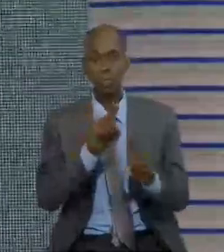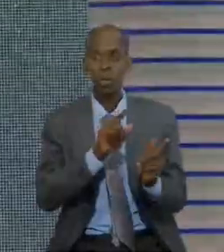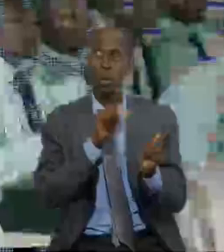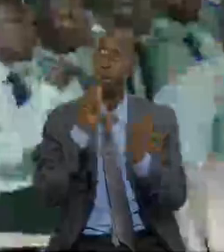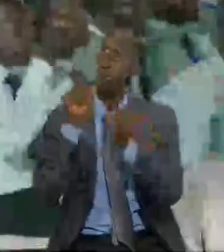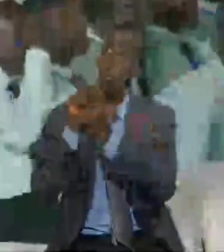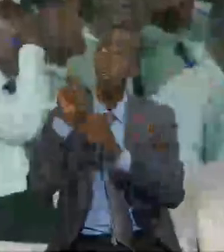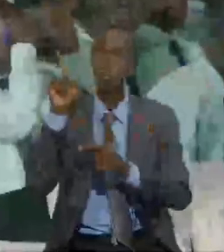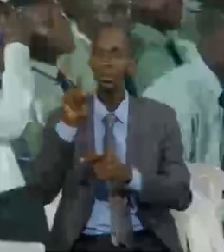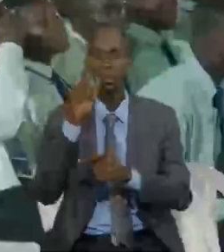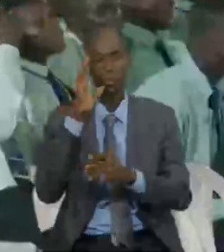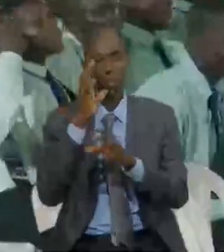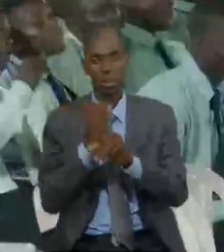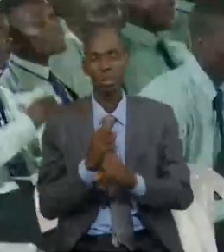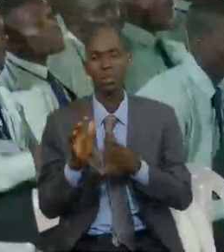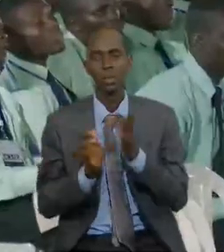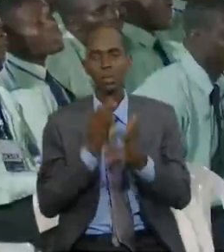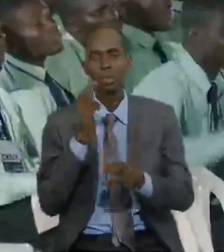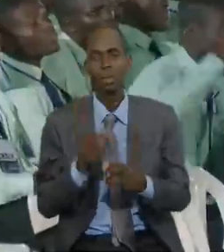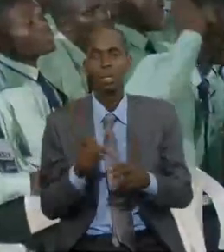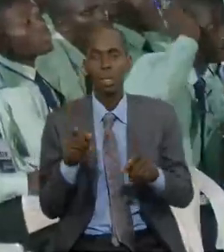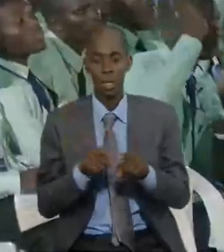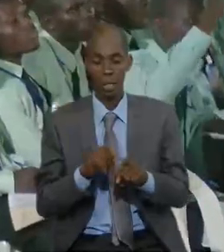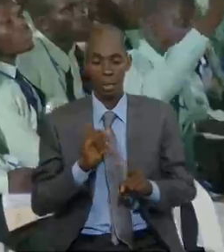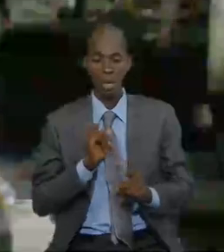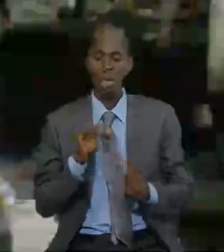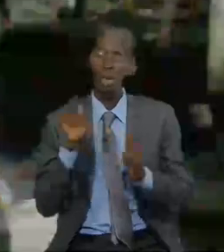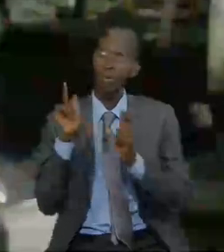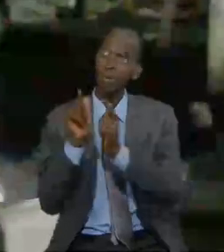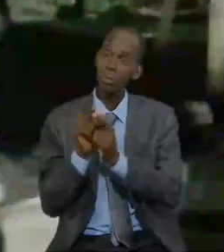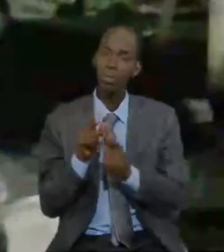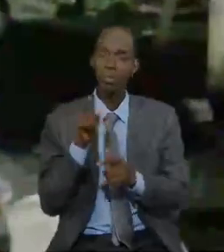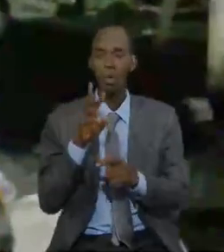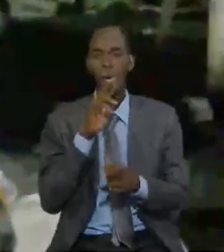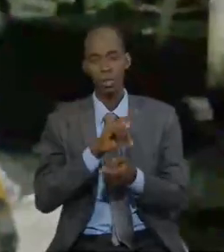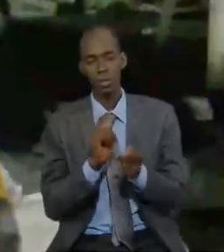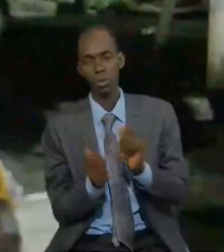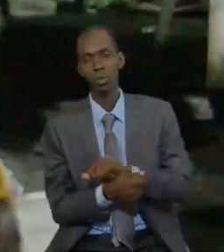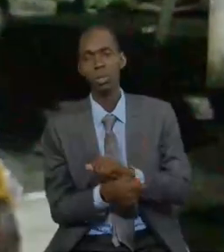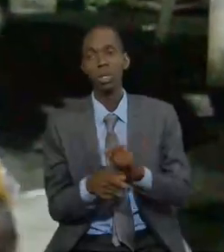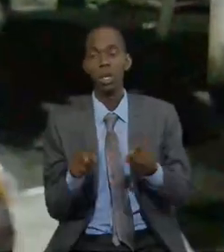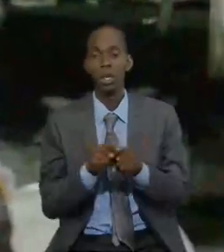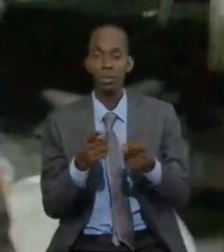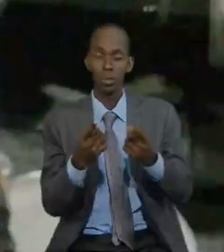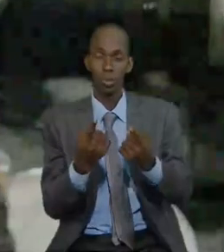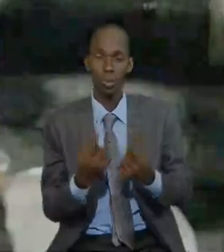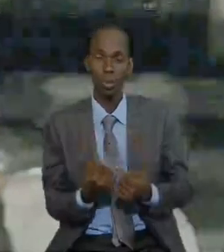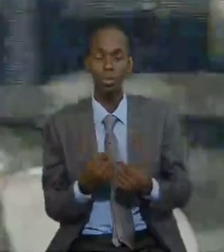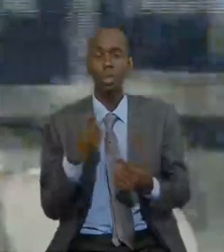tu viens tu recevras comme tu viens tu es transformé